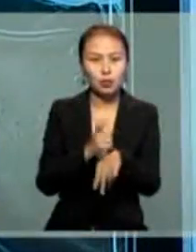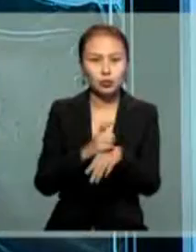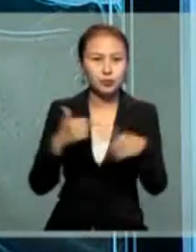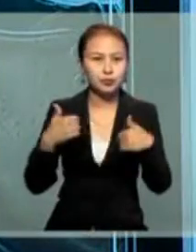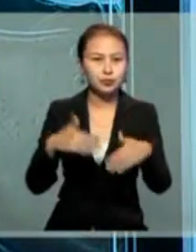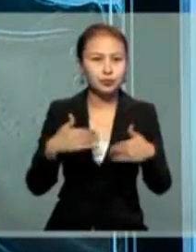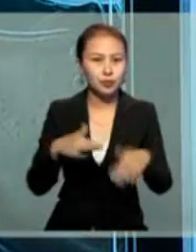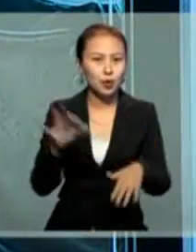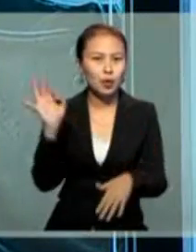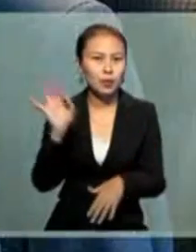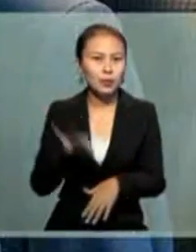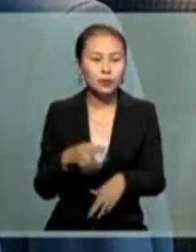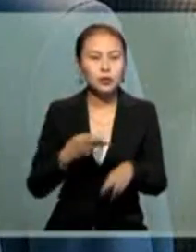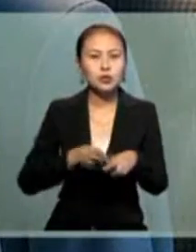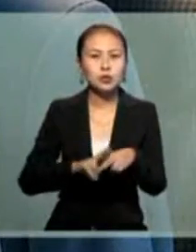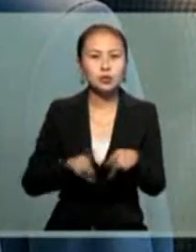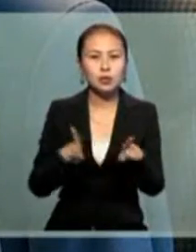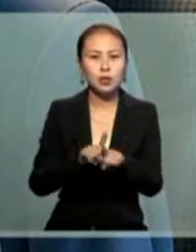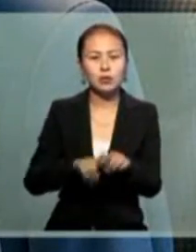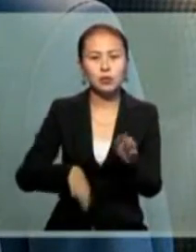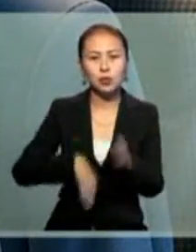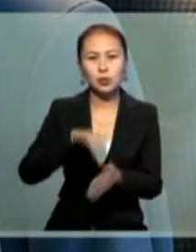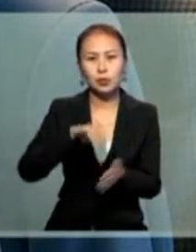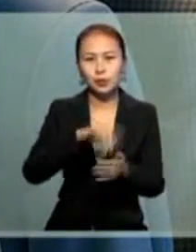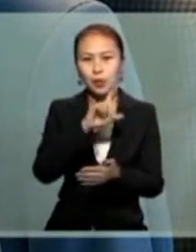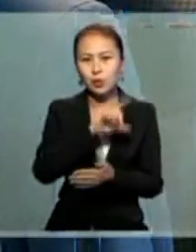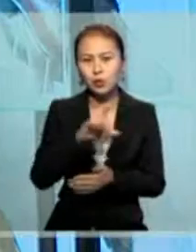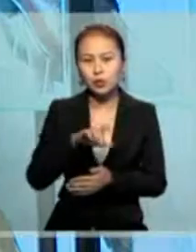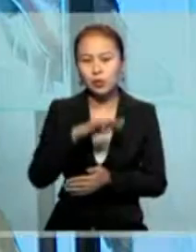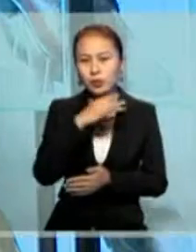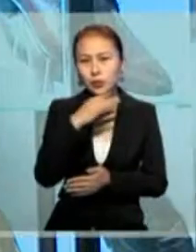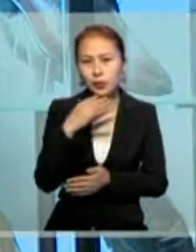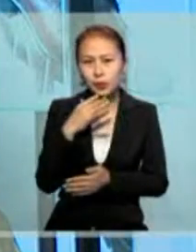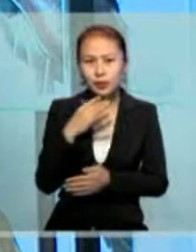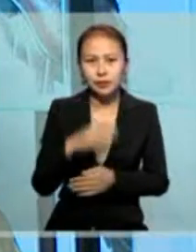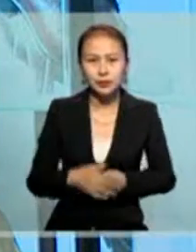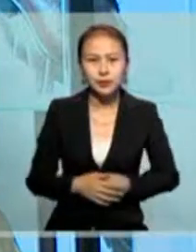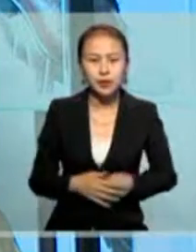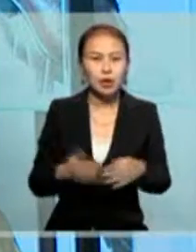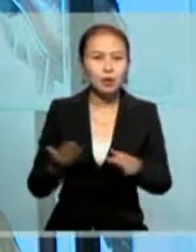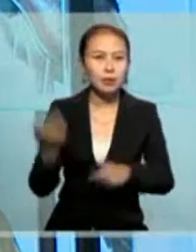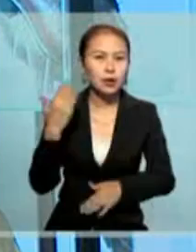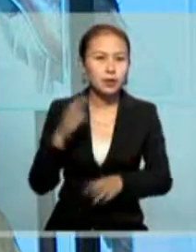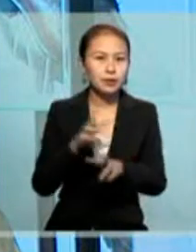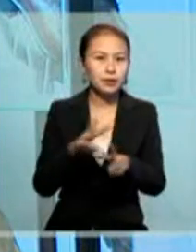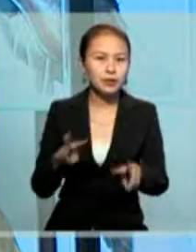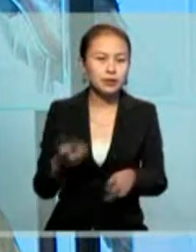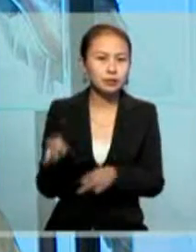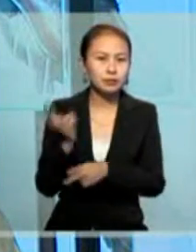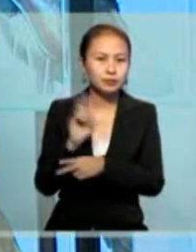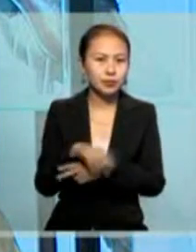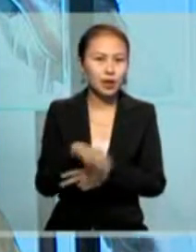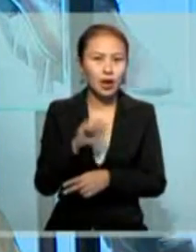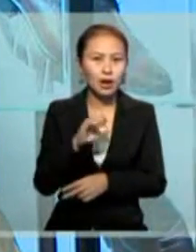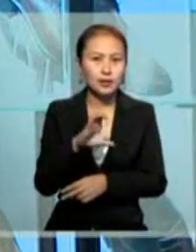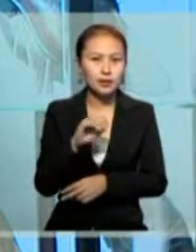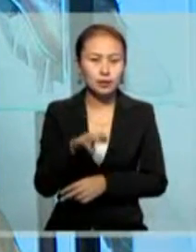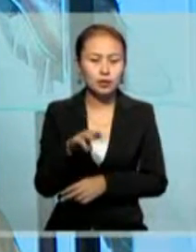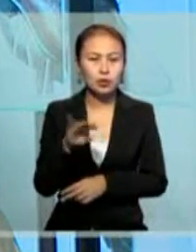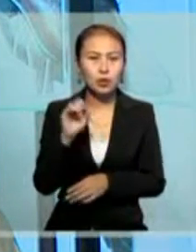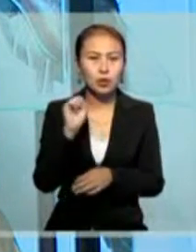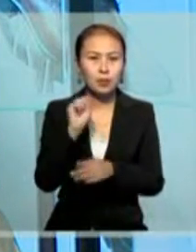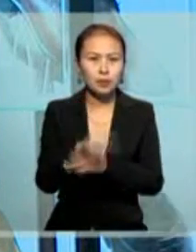Тіпті танымал тұлғалардың арасында да сұранысқа ие. Өткенде министр келіп, Әсет Орынтайш тапсырыс